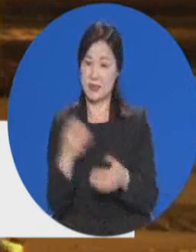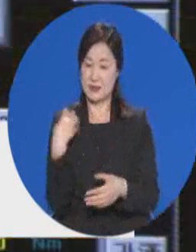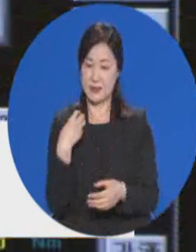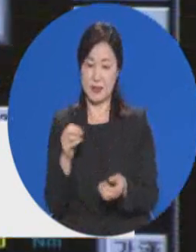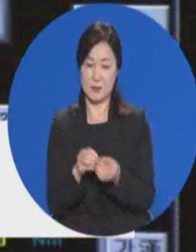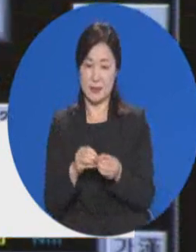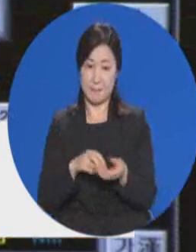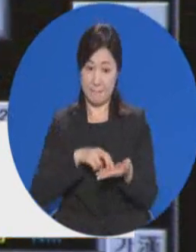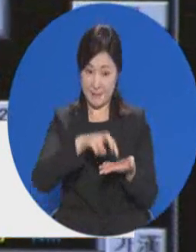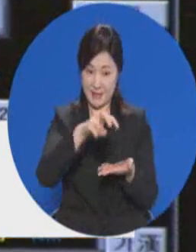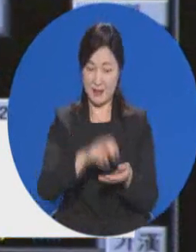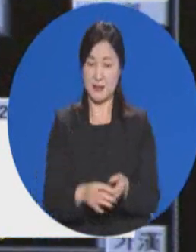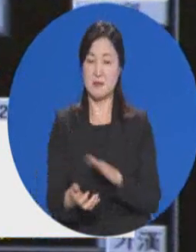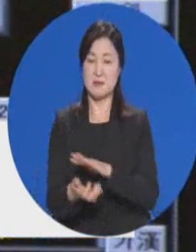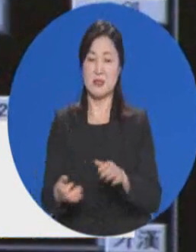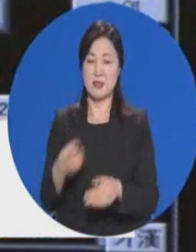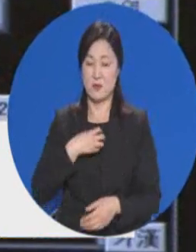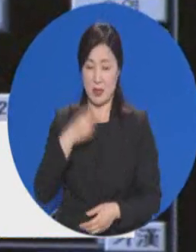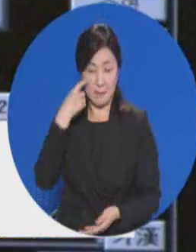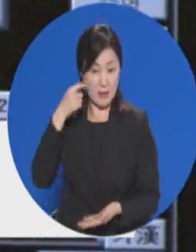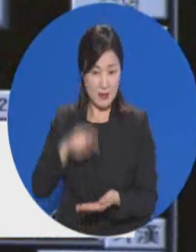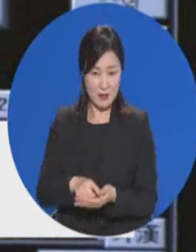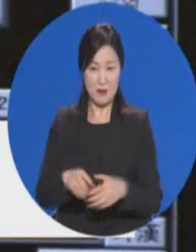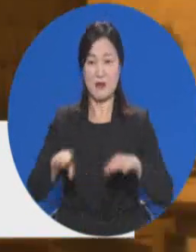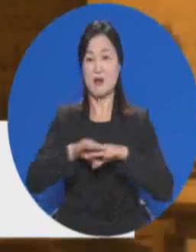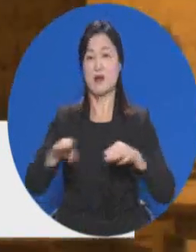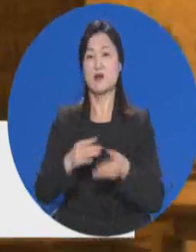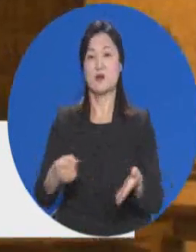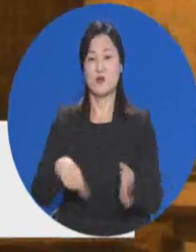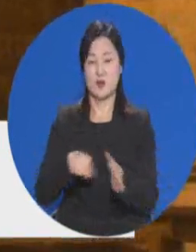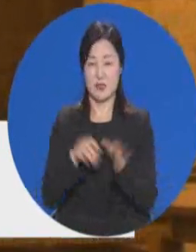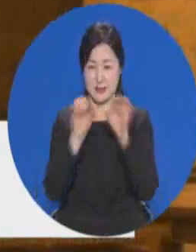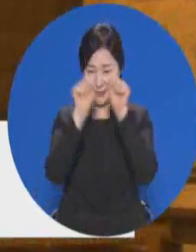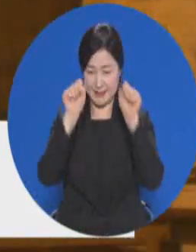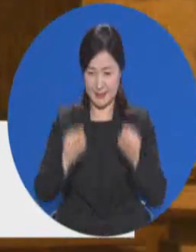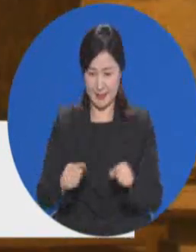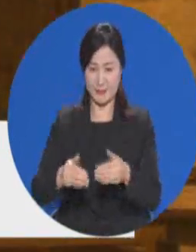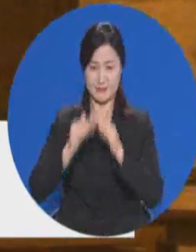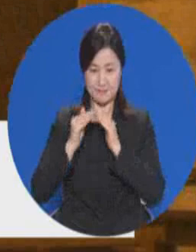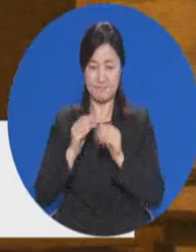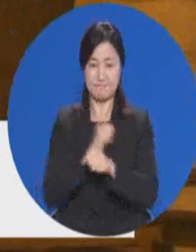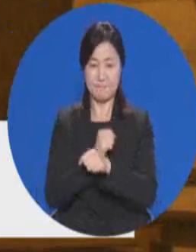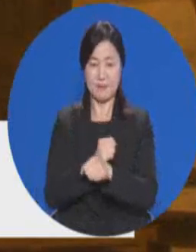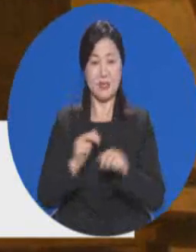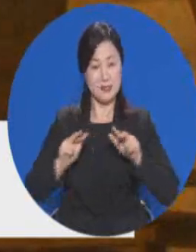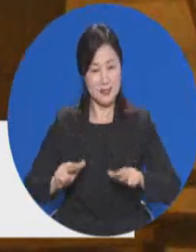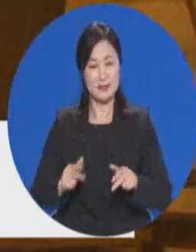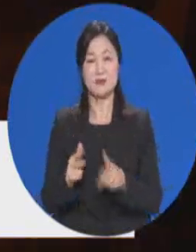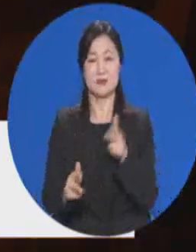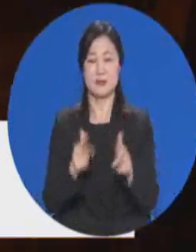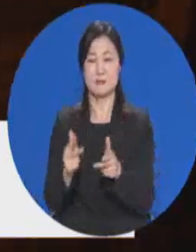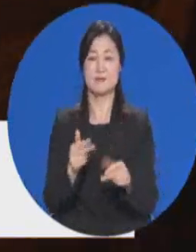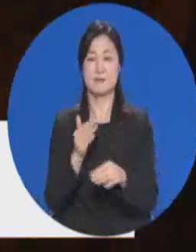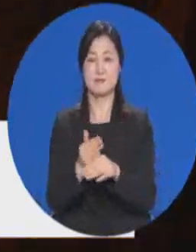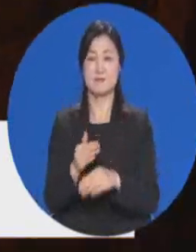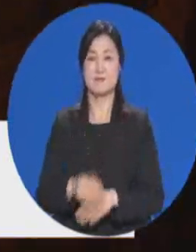전송해 사전에 위험 발견과 조치가 가능하도록 한 새로운 시스템을 구축해 현장에